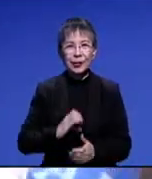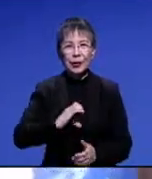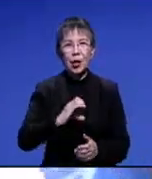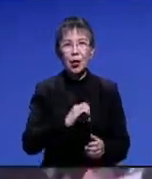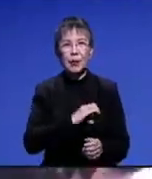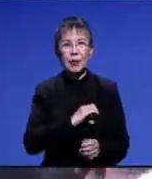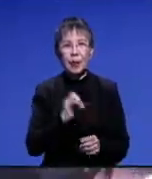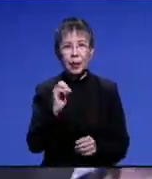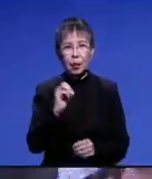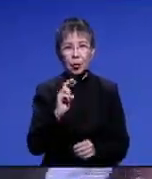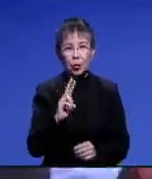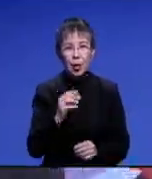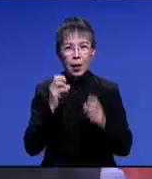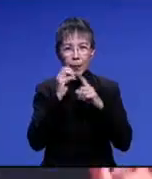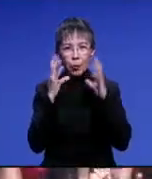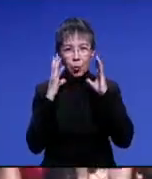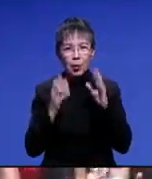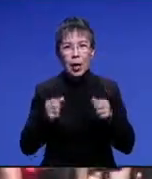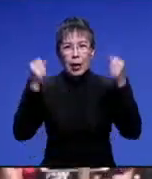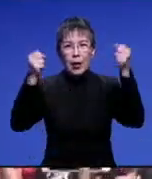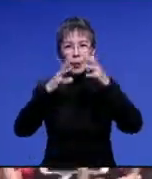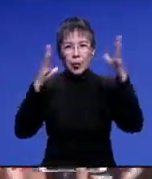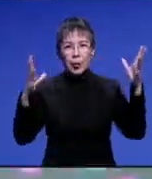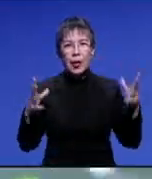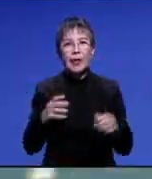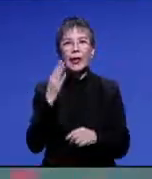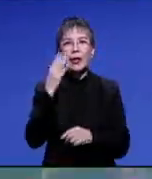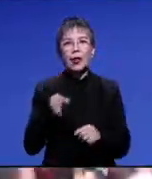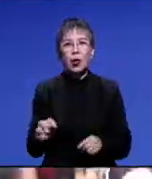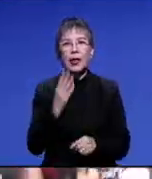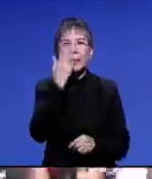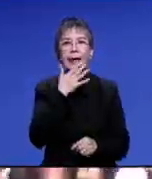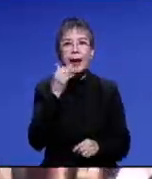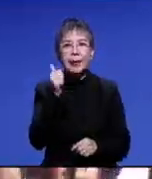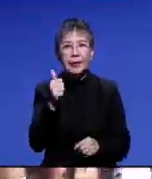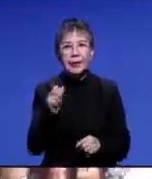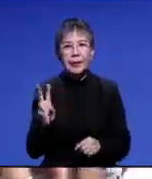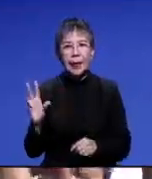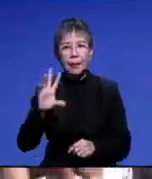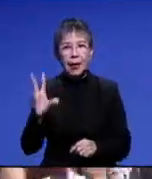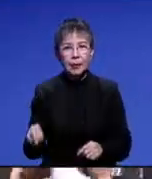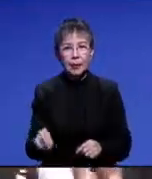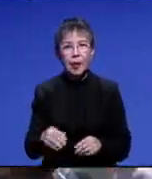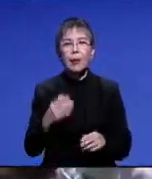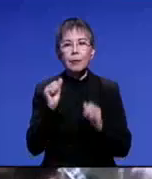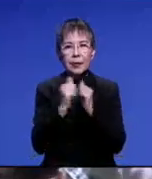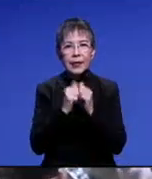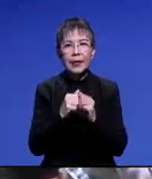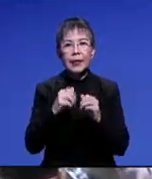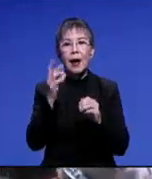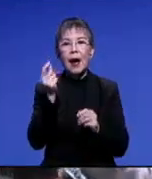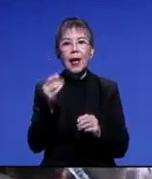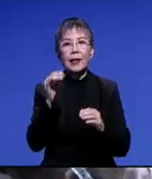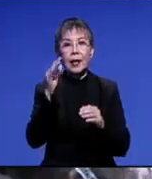Sementara calon presiden Prabowo Subianto menghadiri kampanye akbar di Ciamis, Jawa Barat, Sabtu siang. Prabowo berjanji akan menurunkan harga listrik di 100